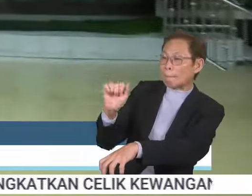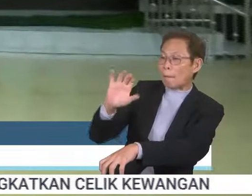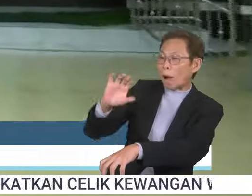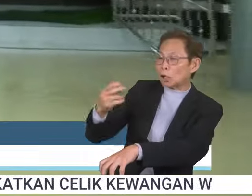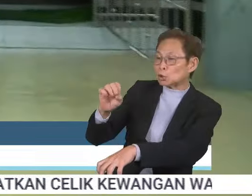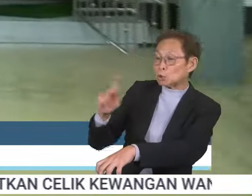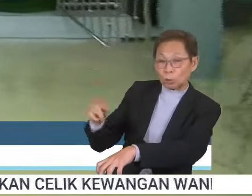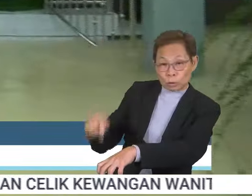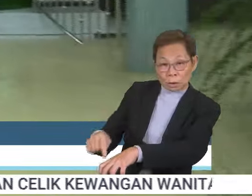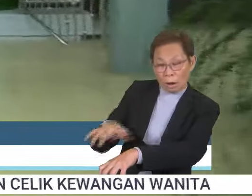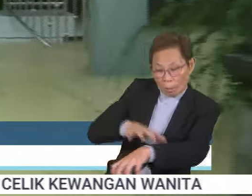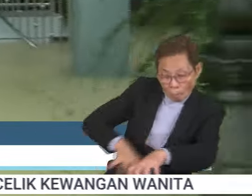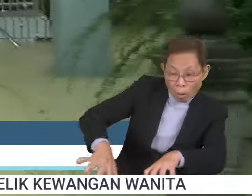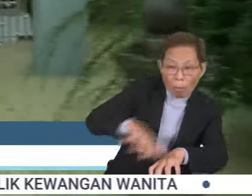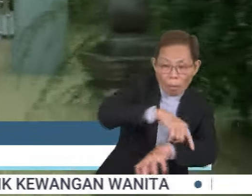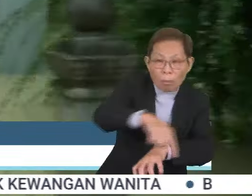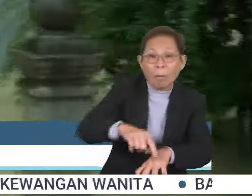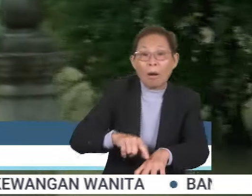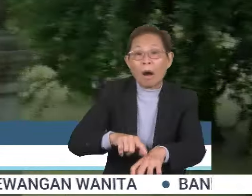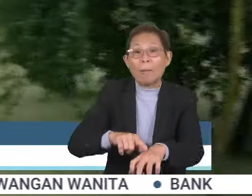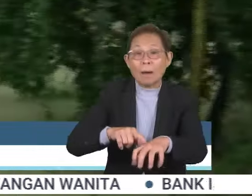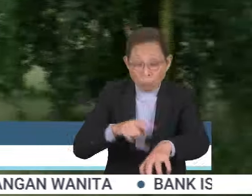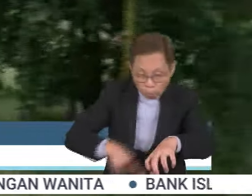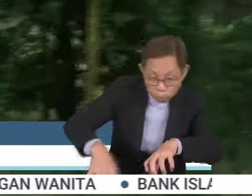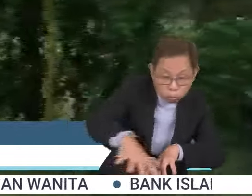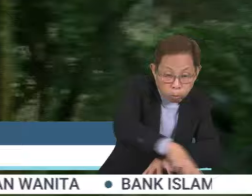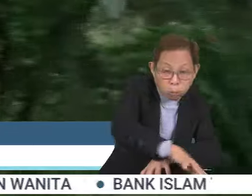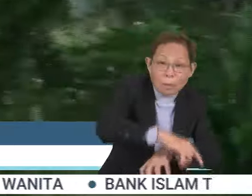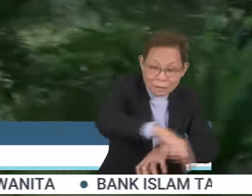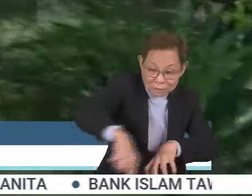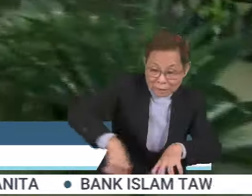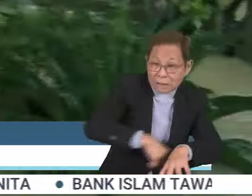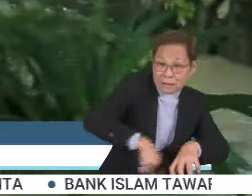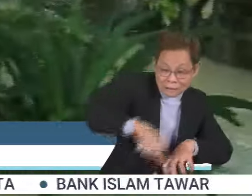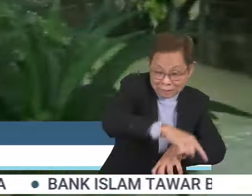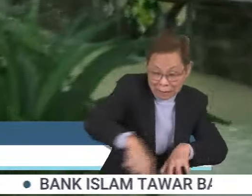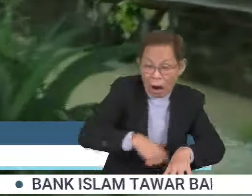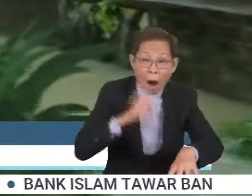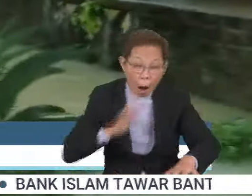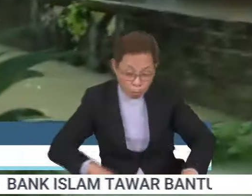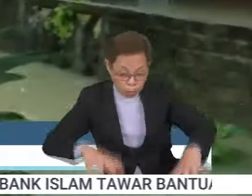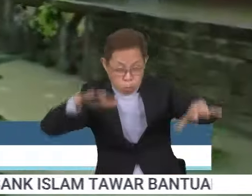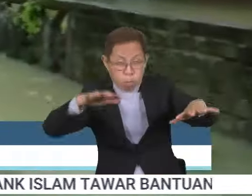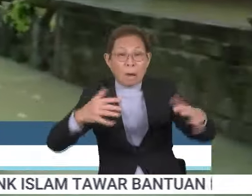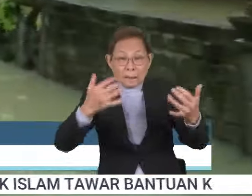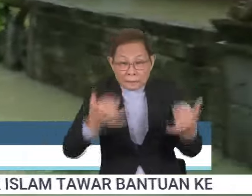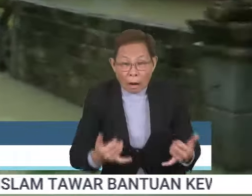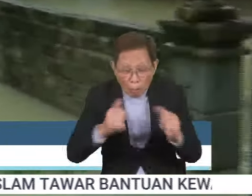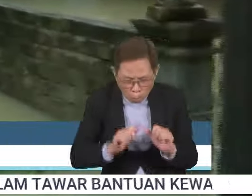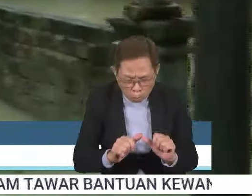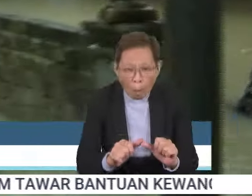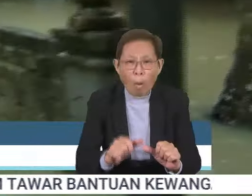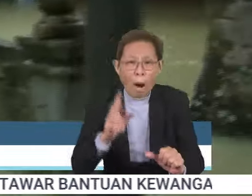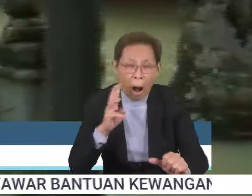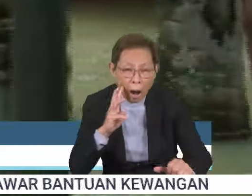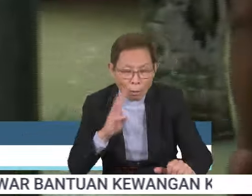ini saya lihat memang sangat air sangat tinggi dan ketika ini masih lagi